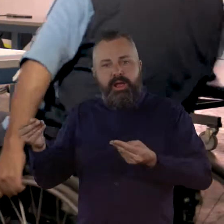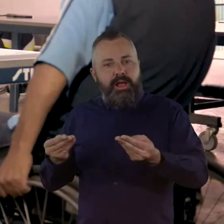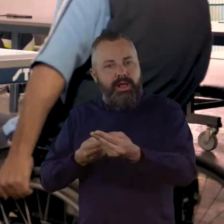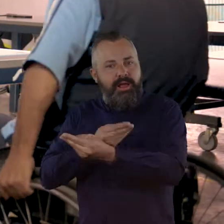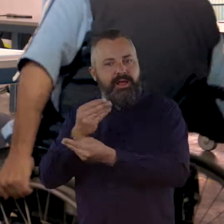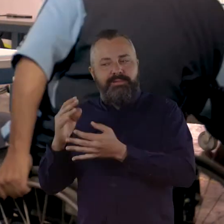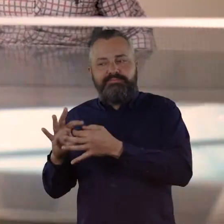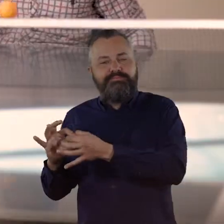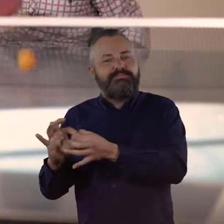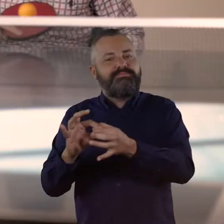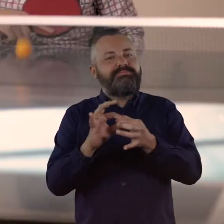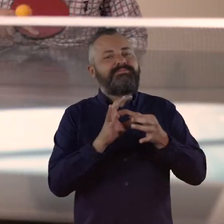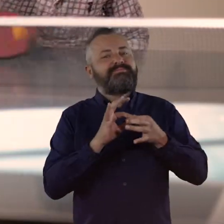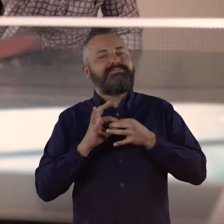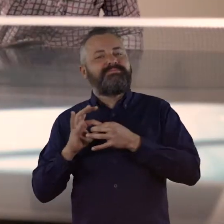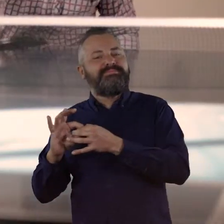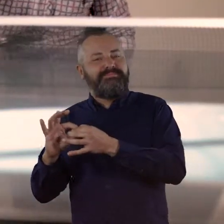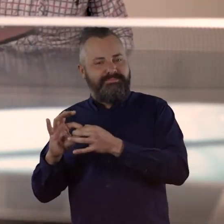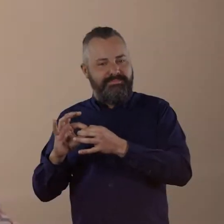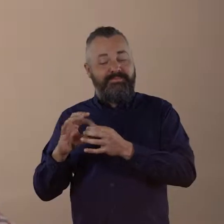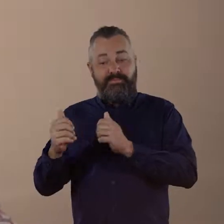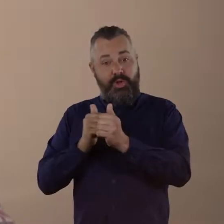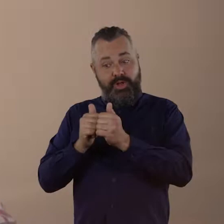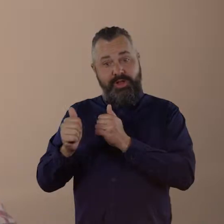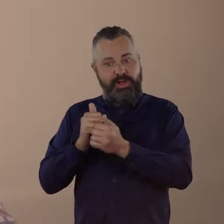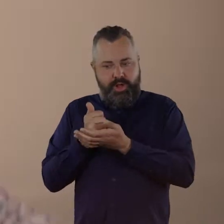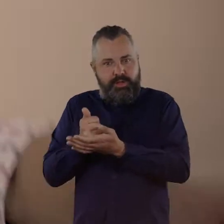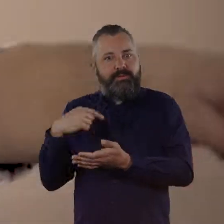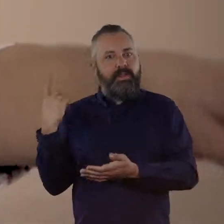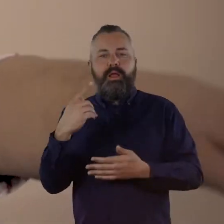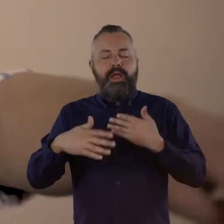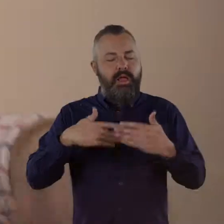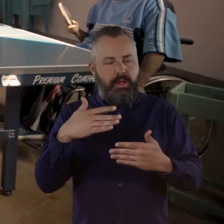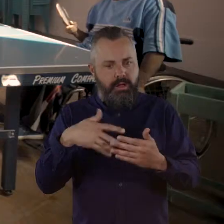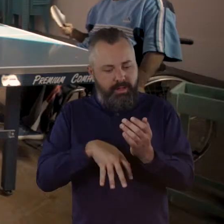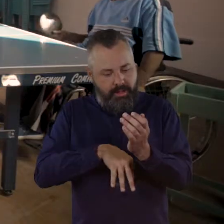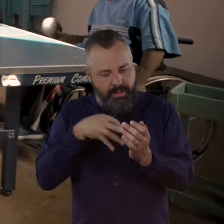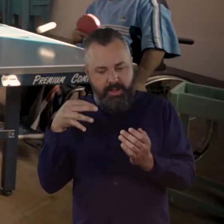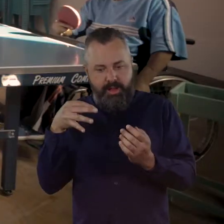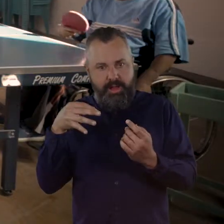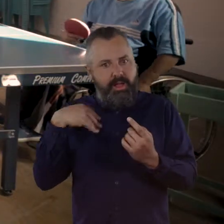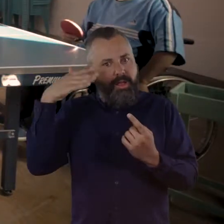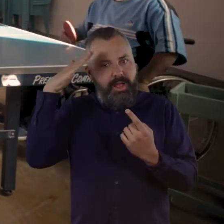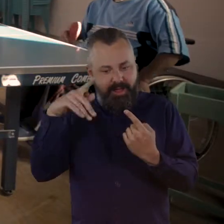entre eux. Deuxièmement, grâce au sport, ils commencent à comprendre qu'ils ont des capacités cachées.